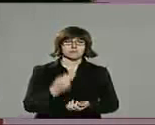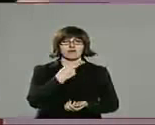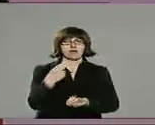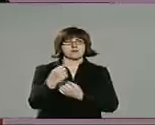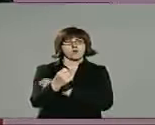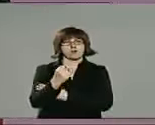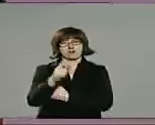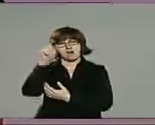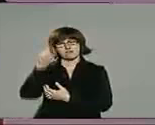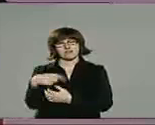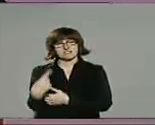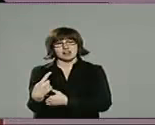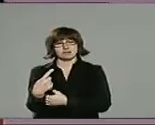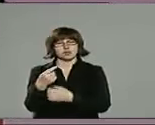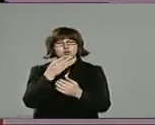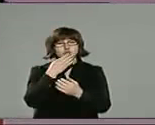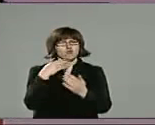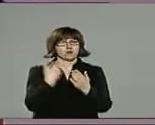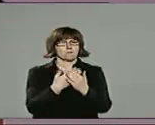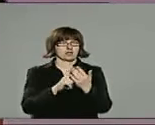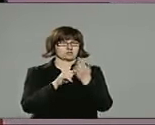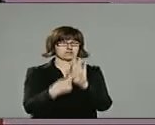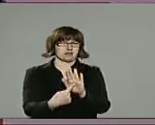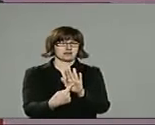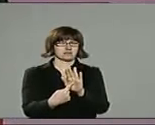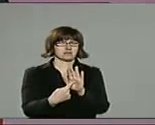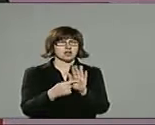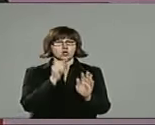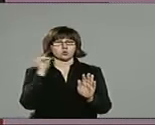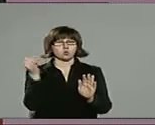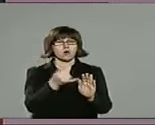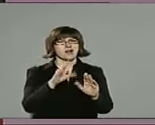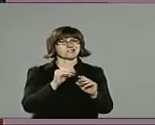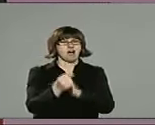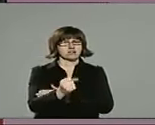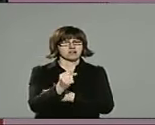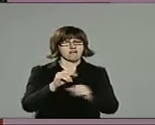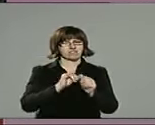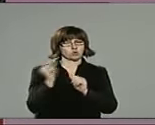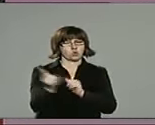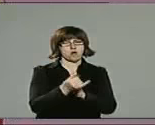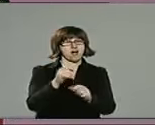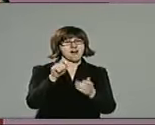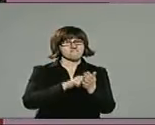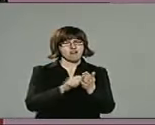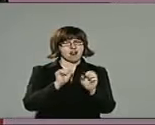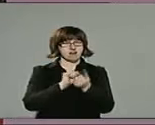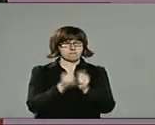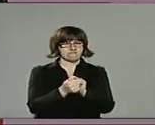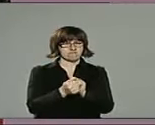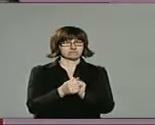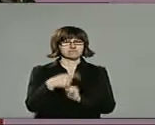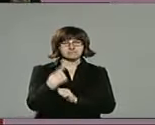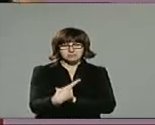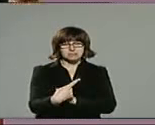Hannelore Kraft hat dafür übrigens ein wunderbares Beispiel gezeigt, mit ihrer Tour, Tatkraft-Tour im Wahlkampf. Aber sie